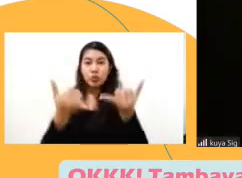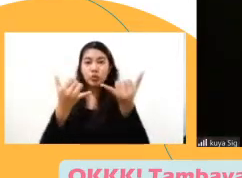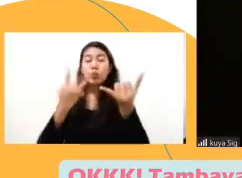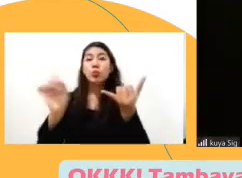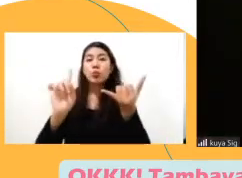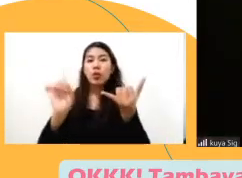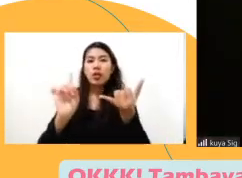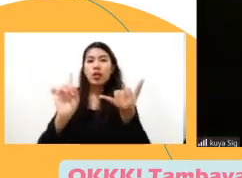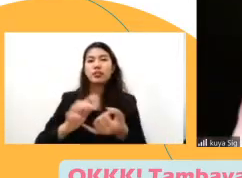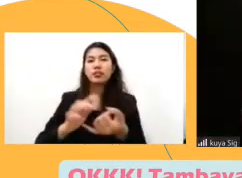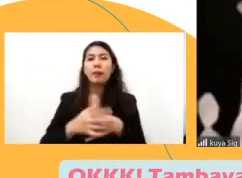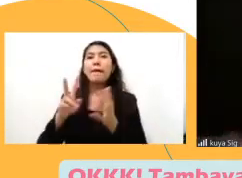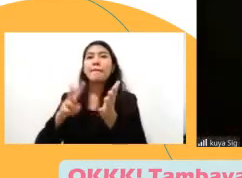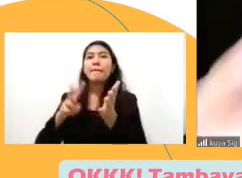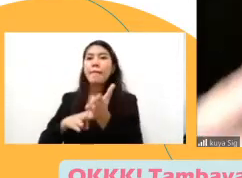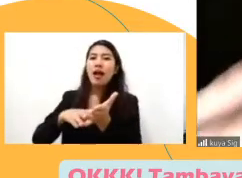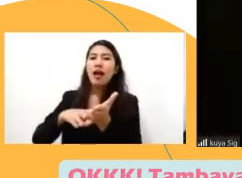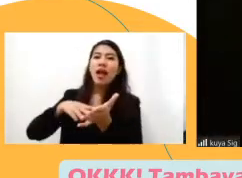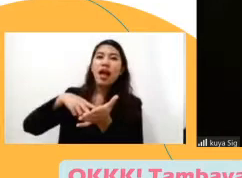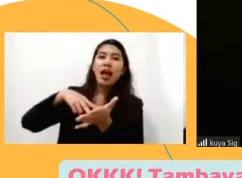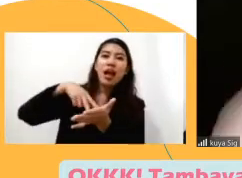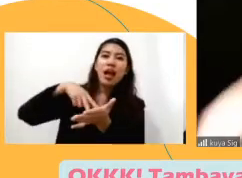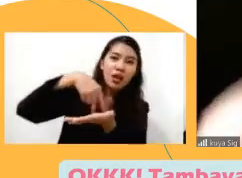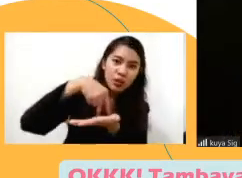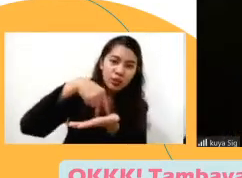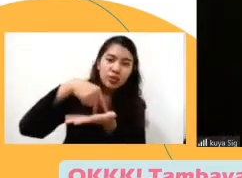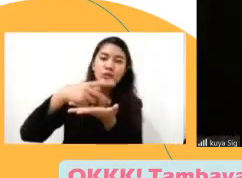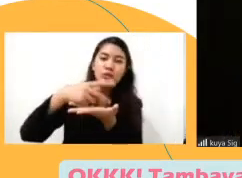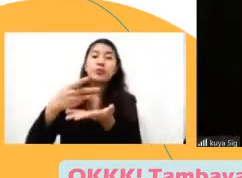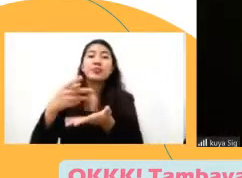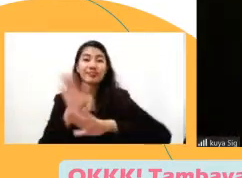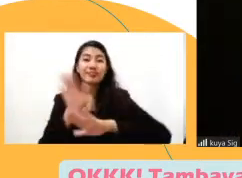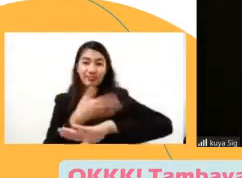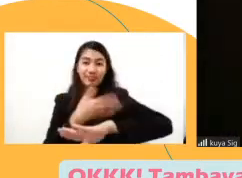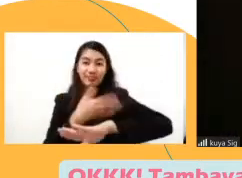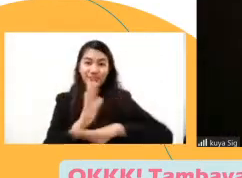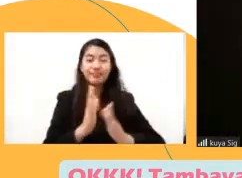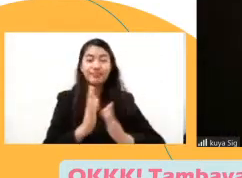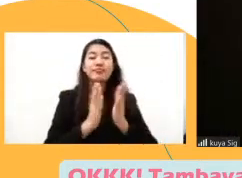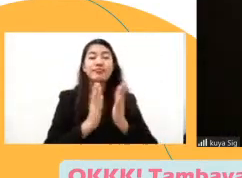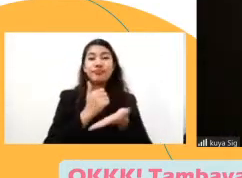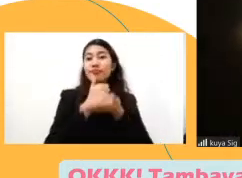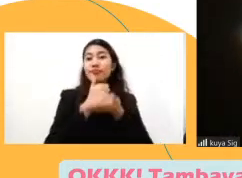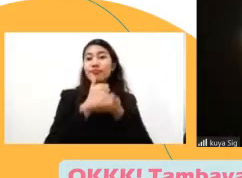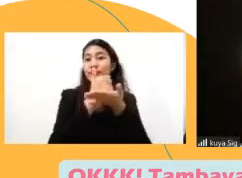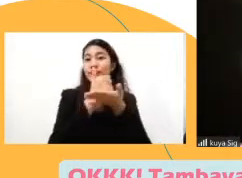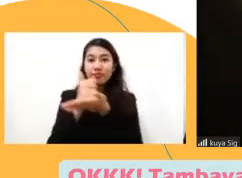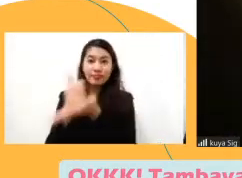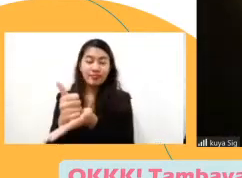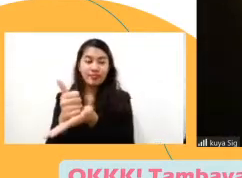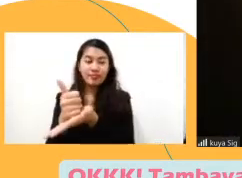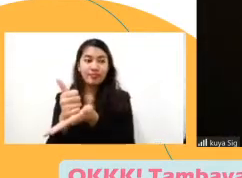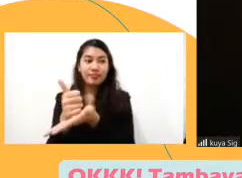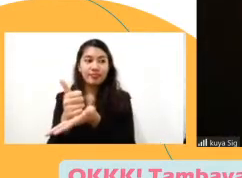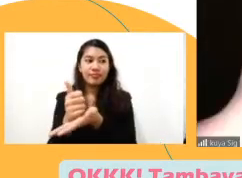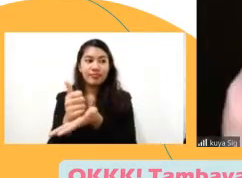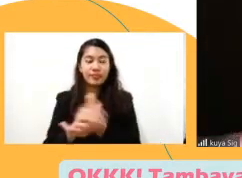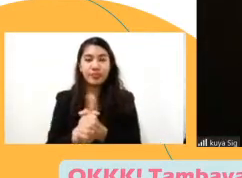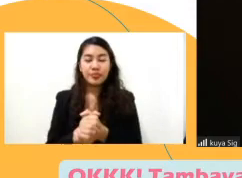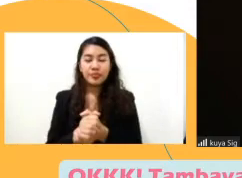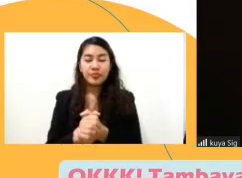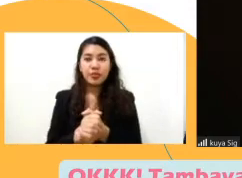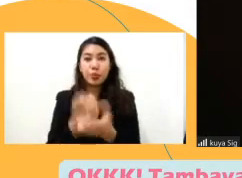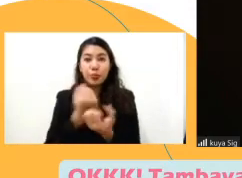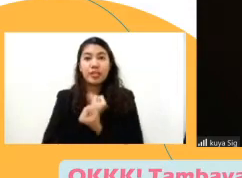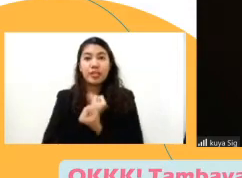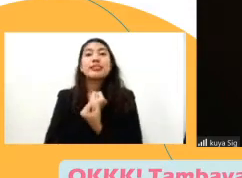At tinutulungan po tayo ng mga kanta, paglikha ng awit at mga lyrics para ma-express din